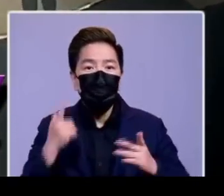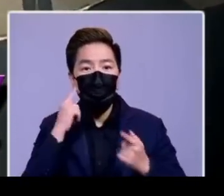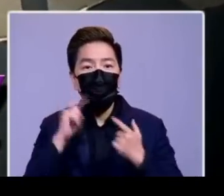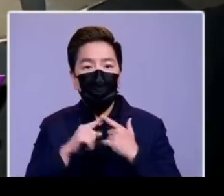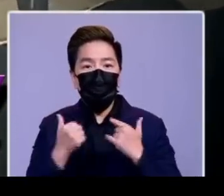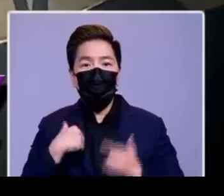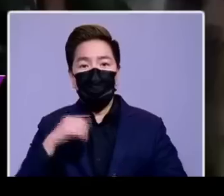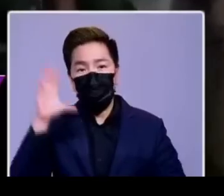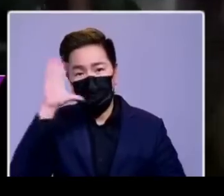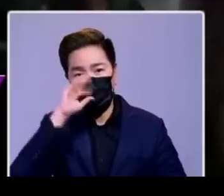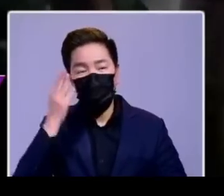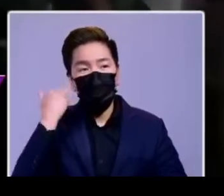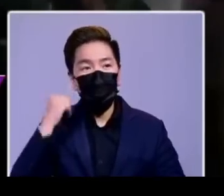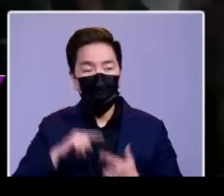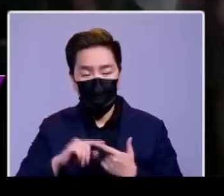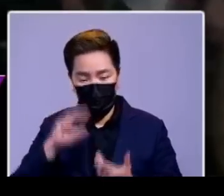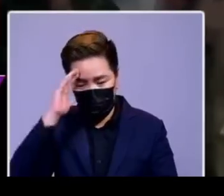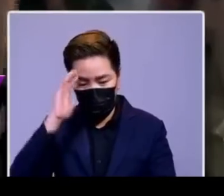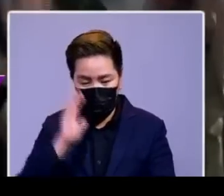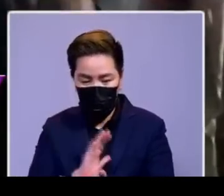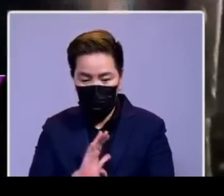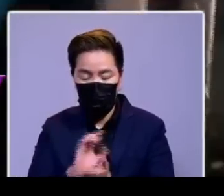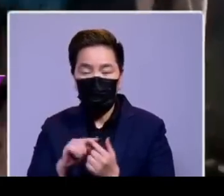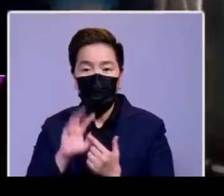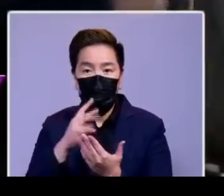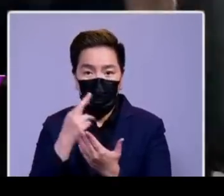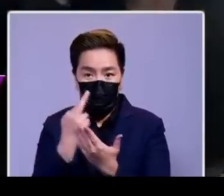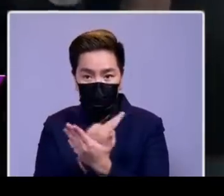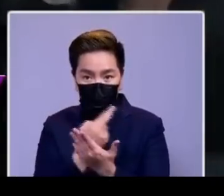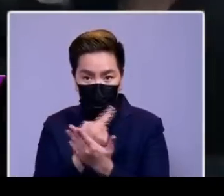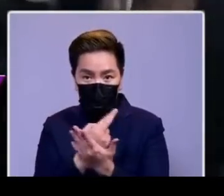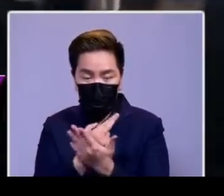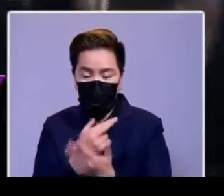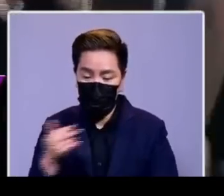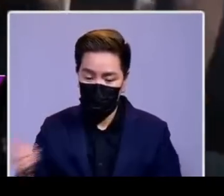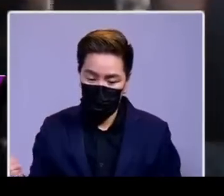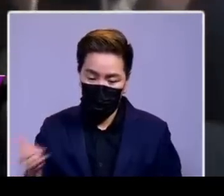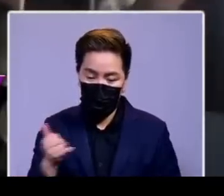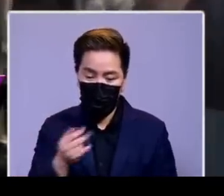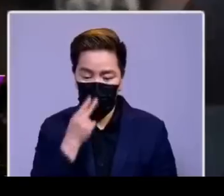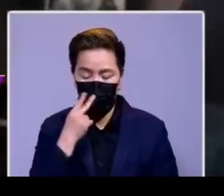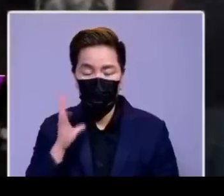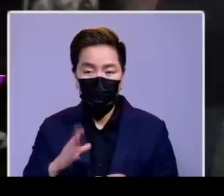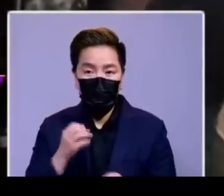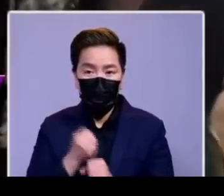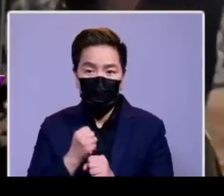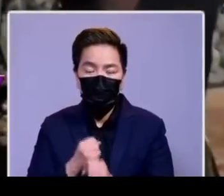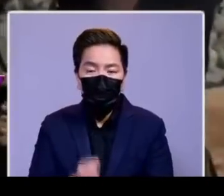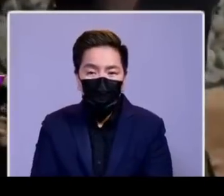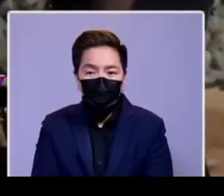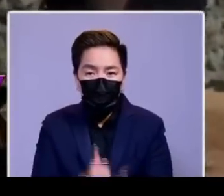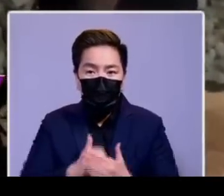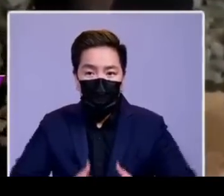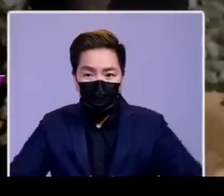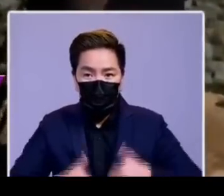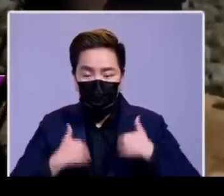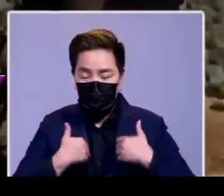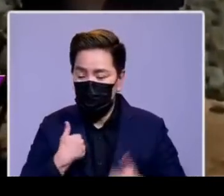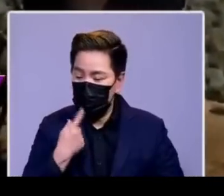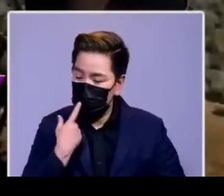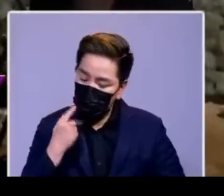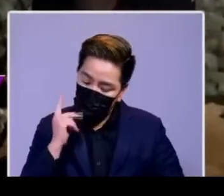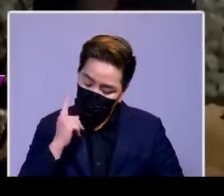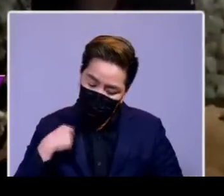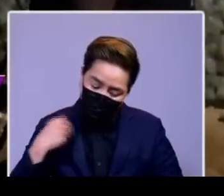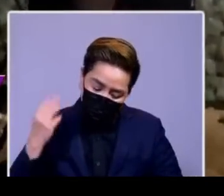ราะว่าเมื่อช่วงกลางดึกที่ผ่านมานะครับตำรวจสภ.โพธารามที่ราชบุรีเขาเข้าพื้นที่ไปพร้อมกับเจ้าหน้าที่กู้ภัยหลังจากที่